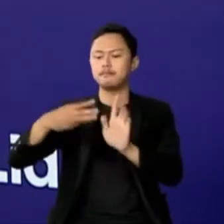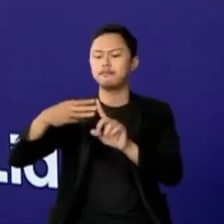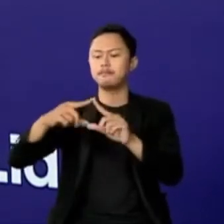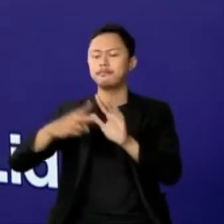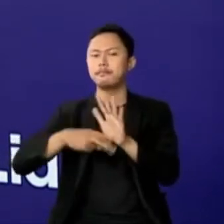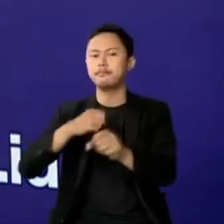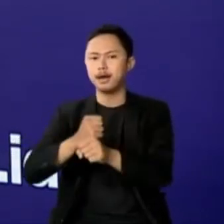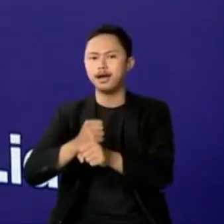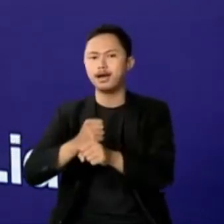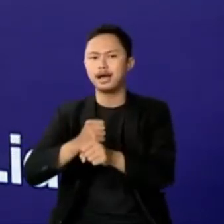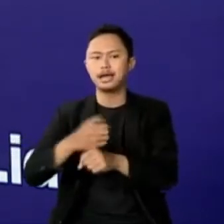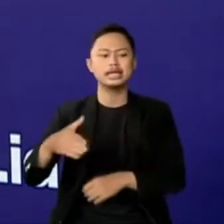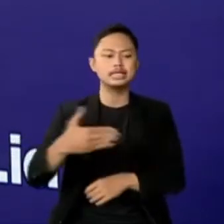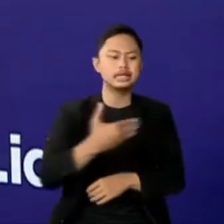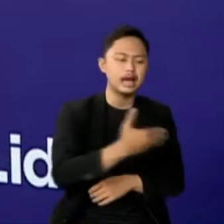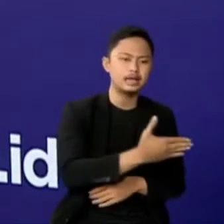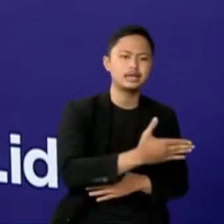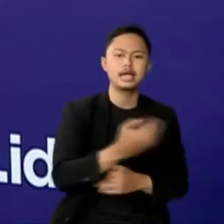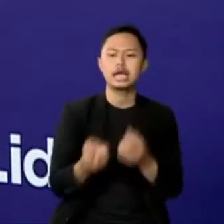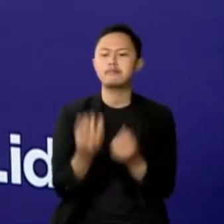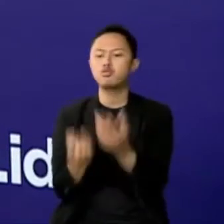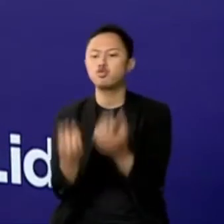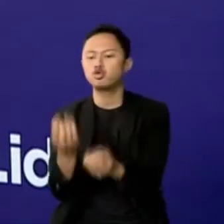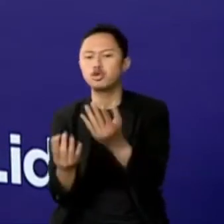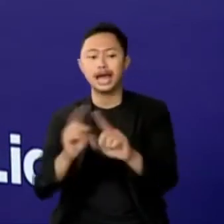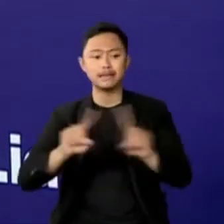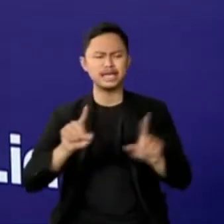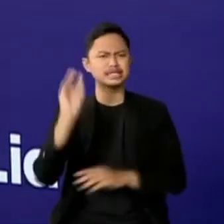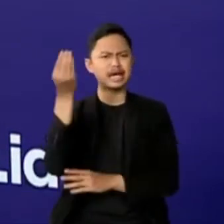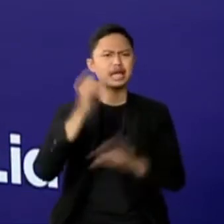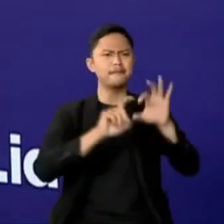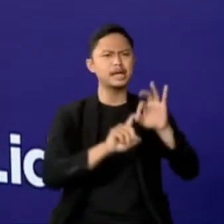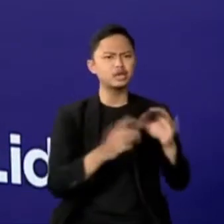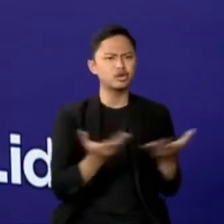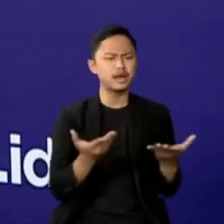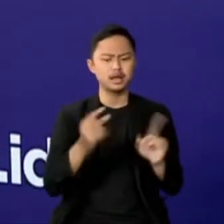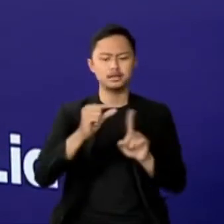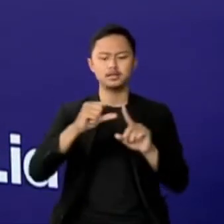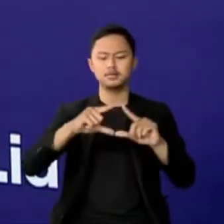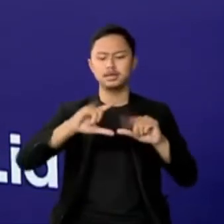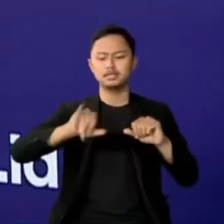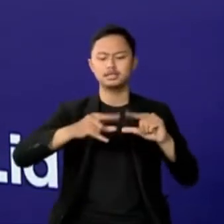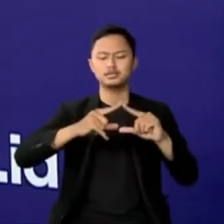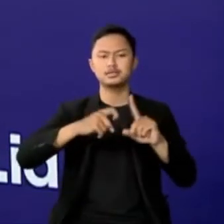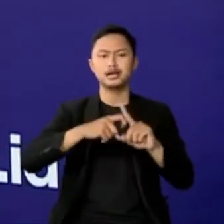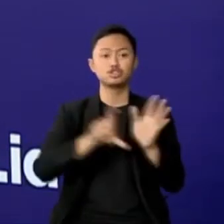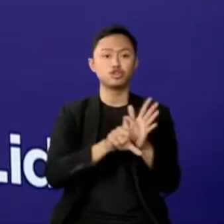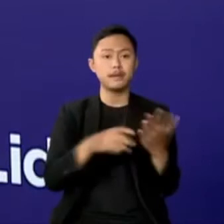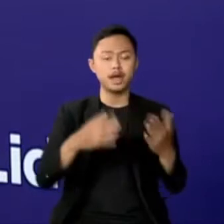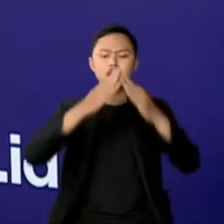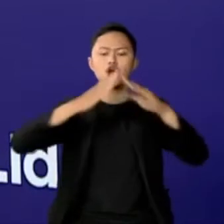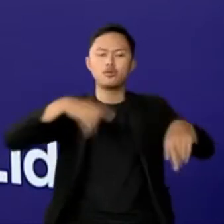perikanan ada perkebunan kalau kita nih ya bergantung pada pajak-pajak tuh apa sih contohnya